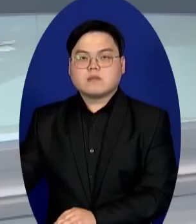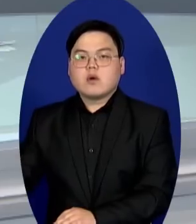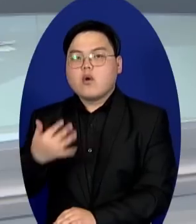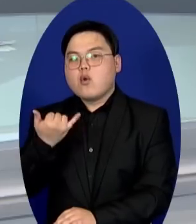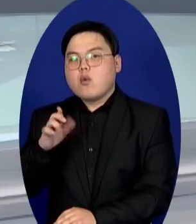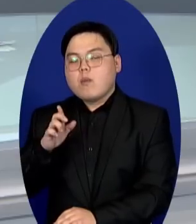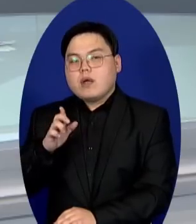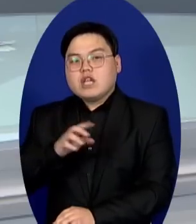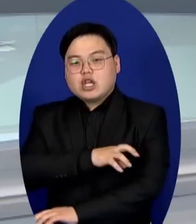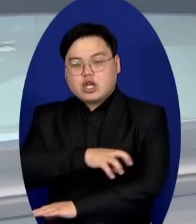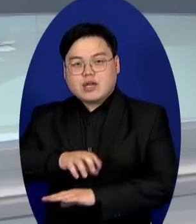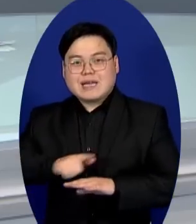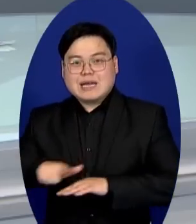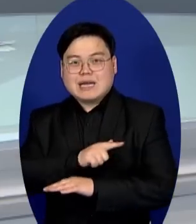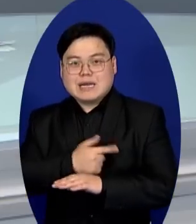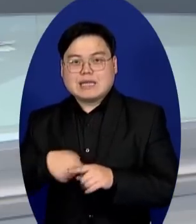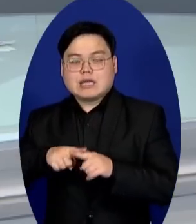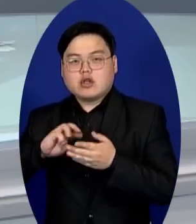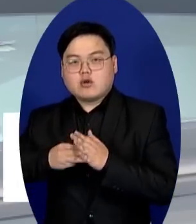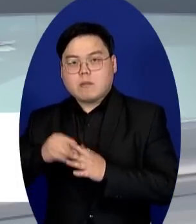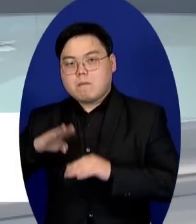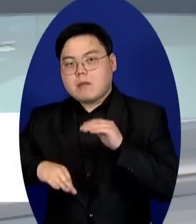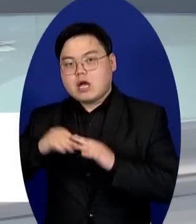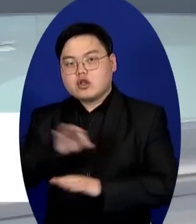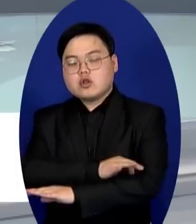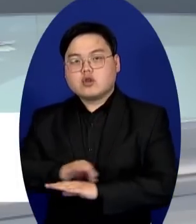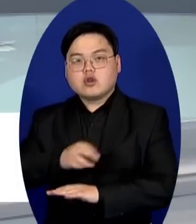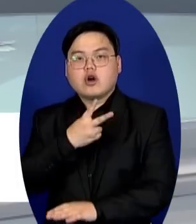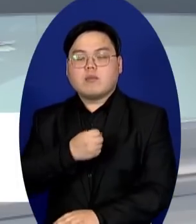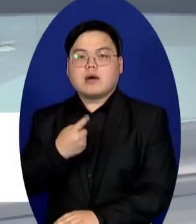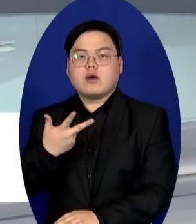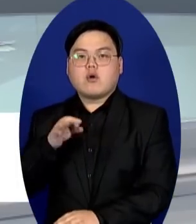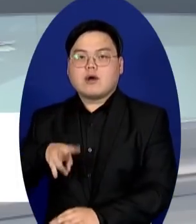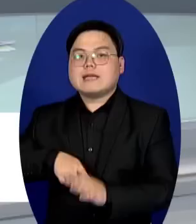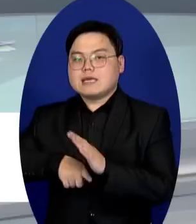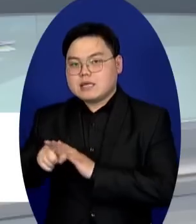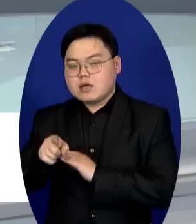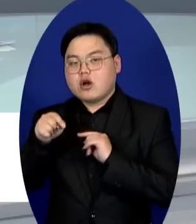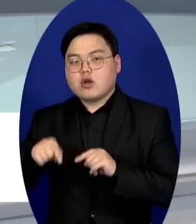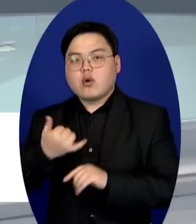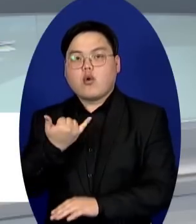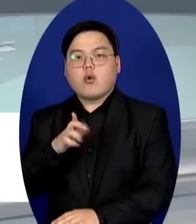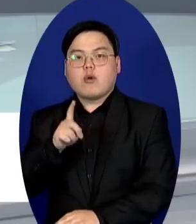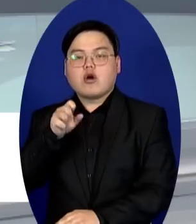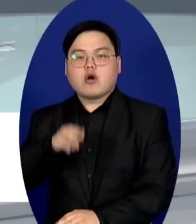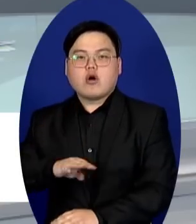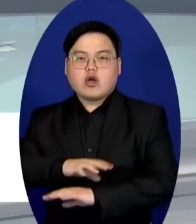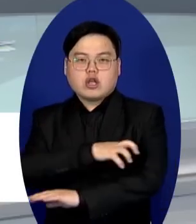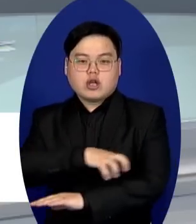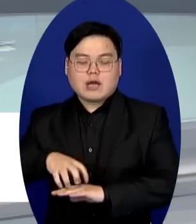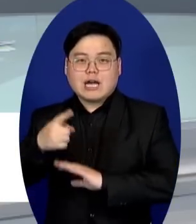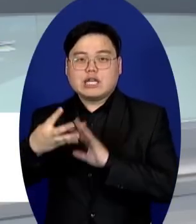Улаанбаатар хотын гэр хорооллын газрыг дахин төлөвлөн барилгажуулах төсөл 2013 оноос хэрэгжиж эхэлсэн. За өнөөдрийн байдлаар нийслэлийн гэр хорооллын нийтдээ 19